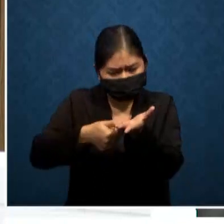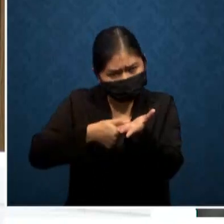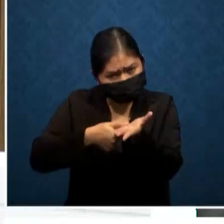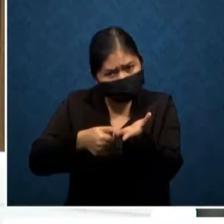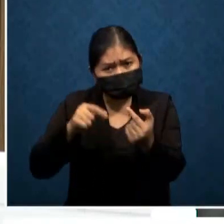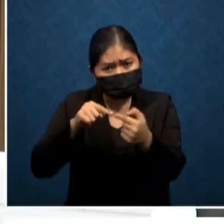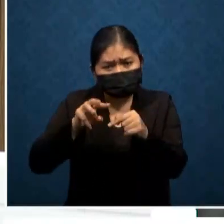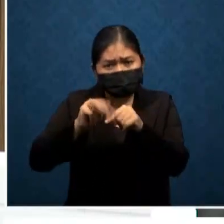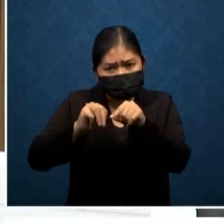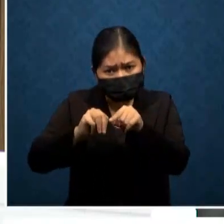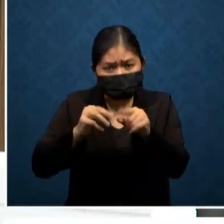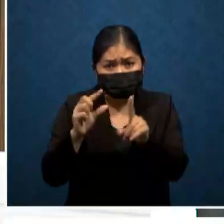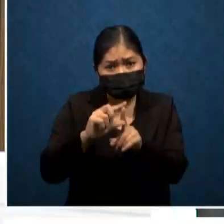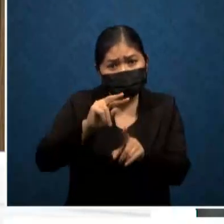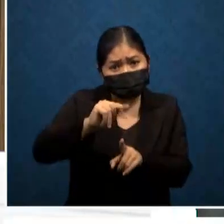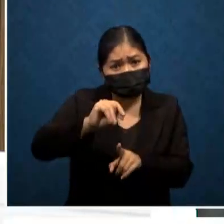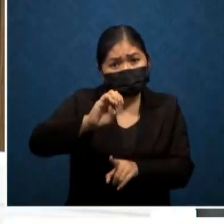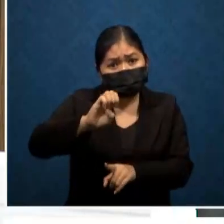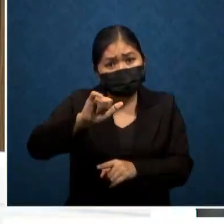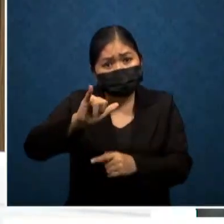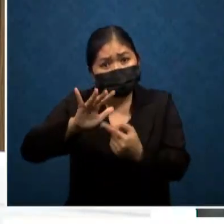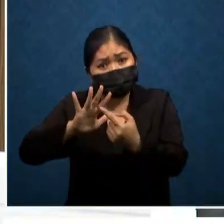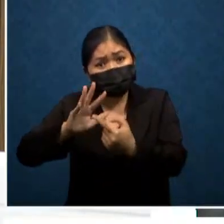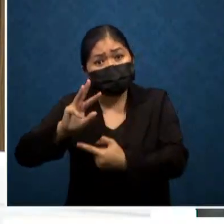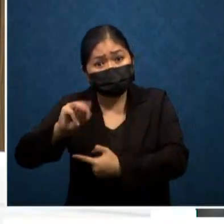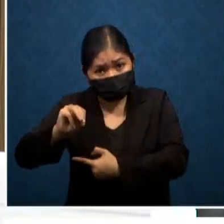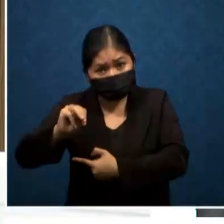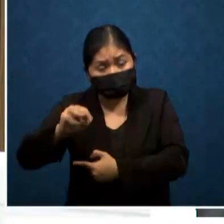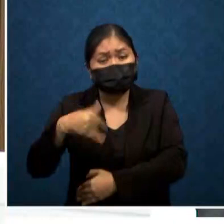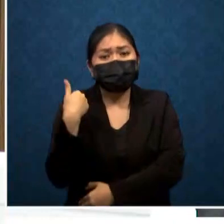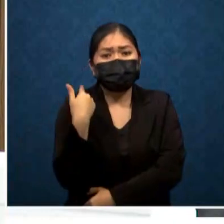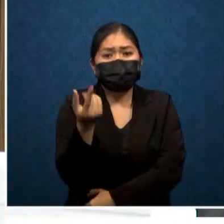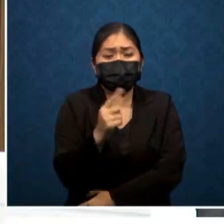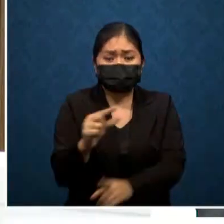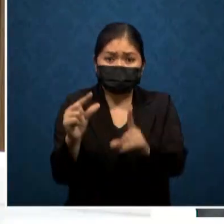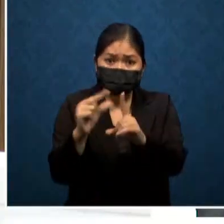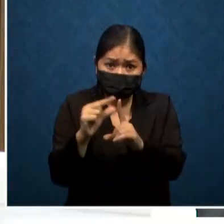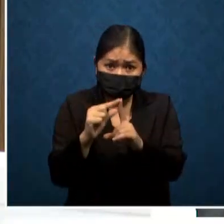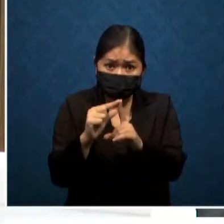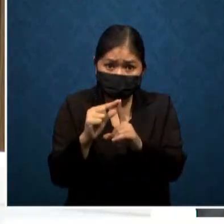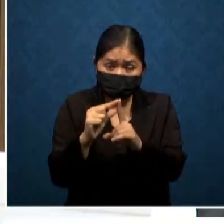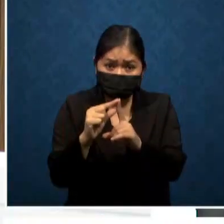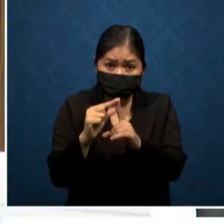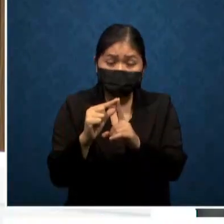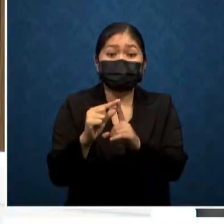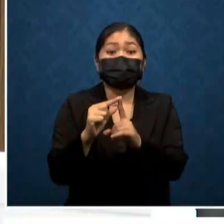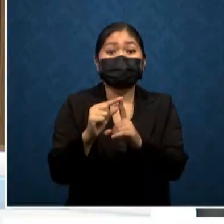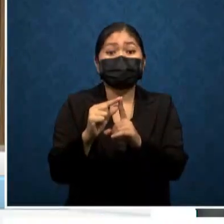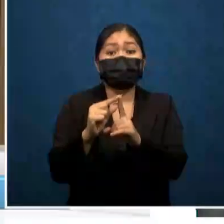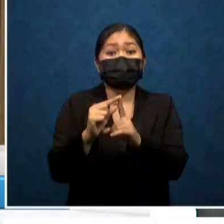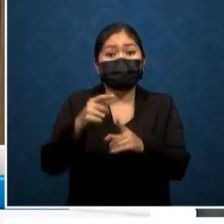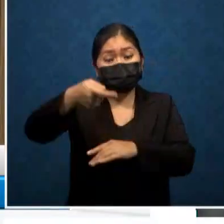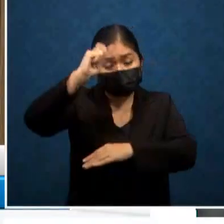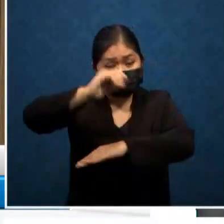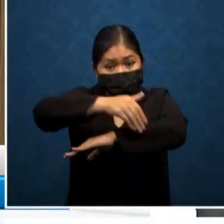ราที่เกี่ยวกับคำว่านิยามมาตรานิยามนะฮะก็คือเราจะมีคำว่าสถาปนิกขึ้นทะเบียนซึ่งหมายถึงสถาป